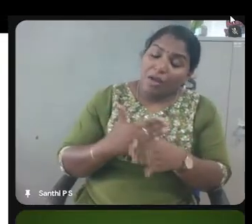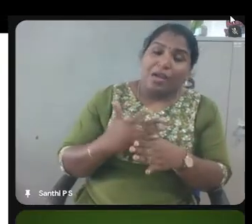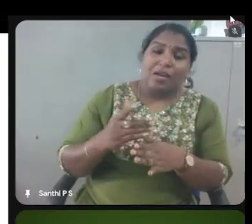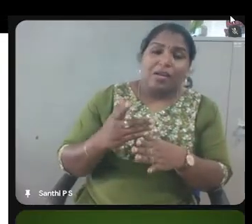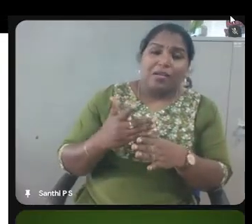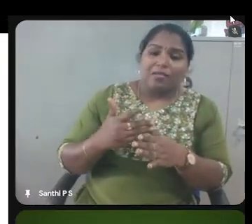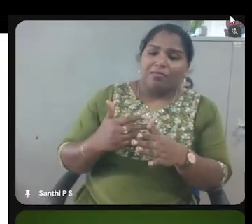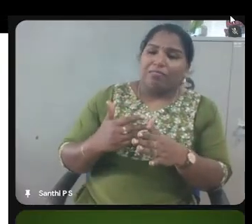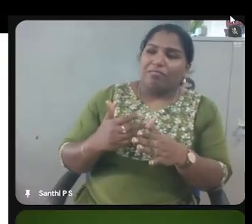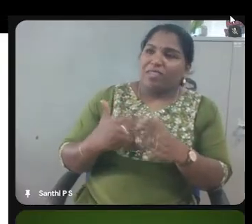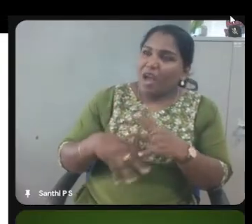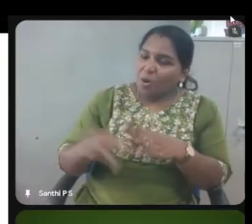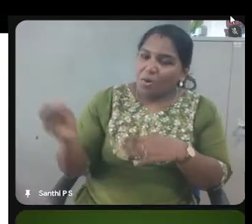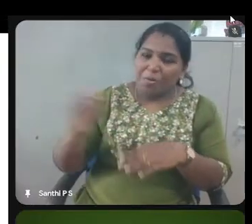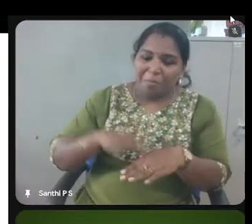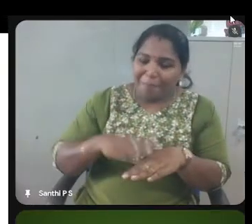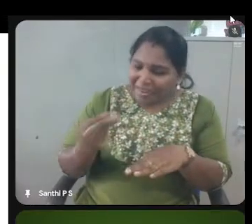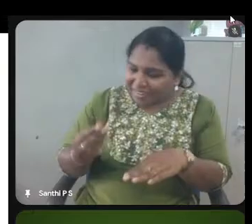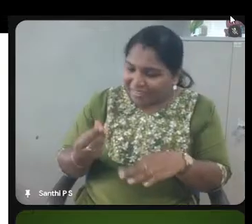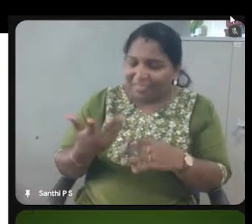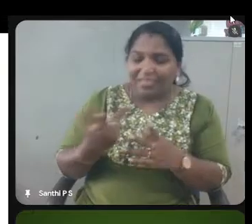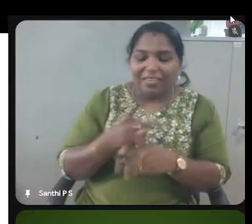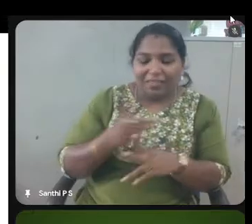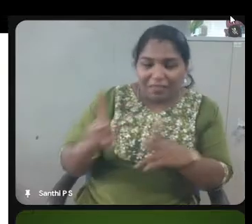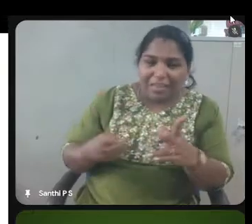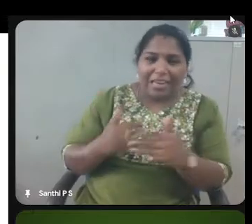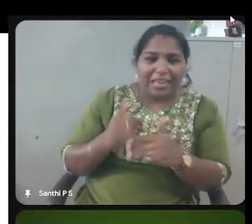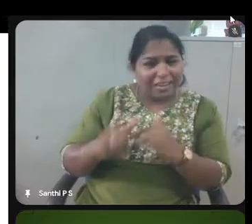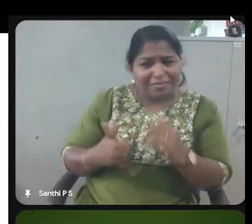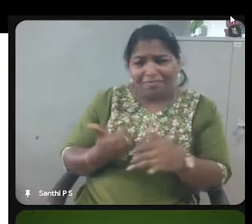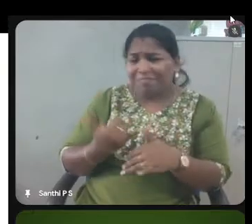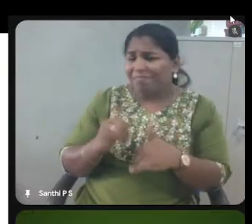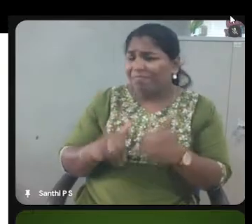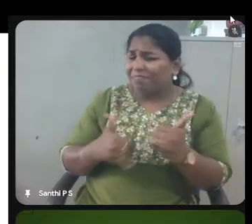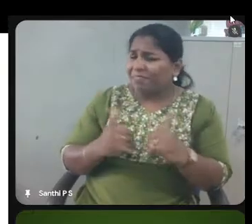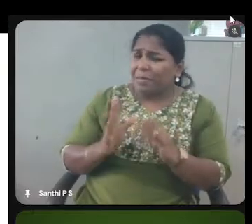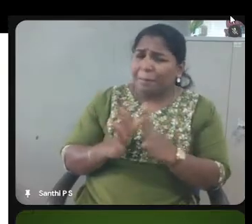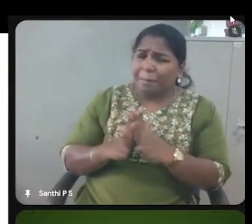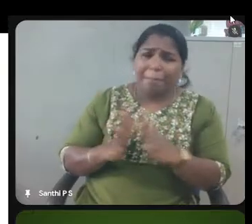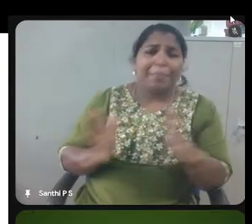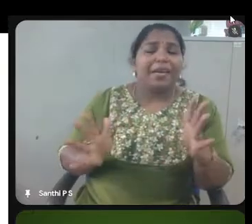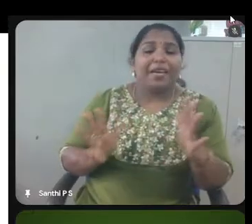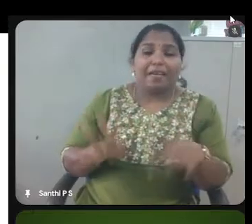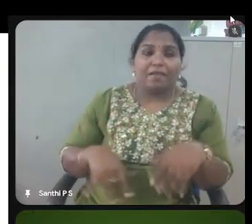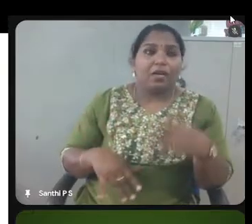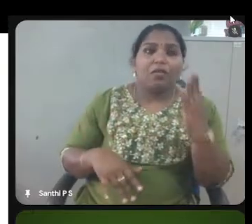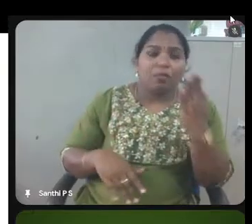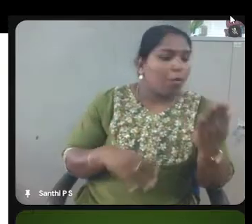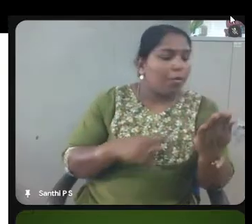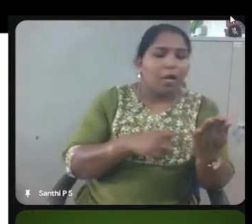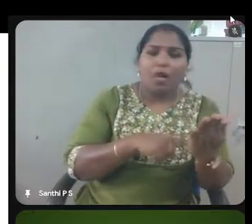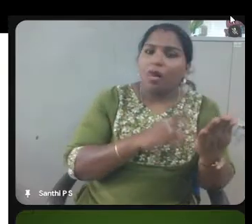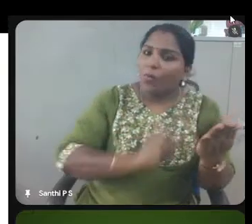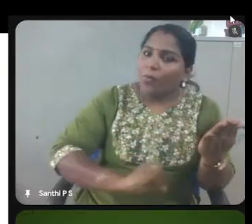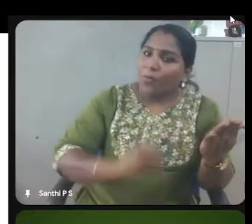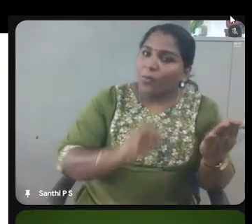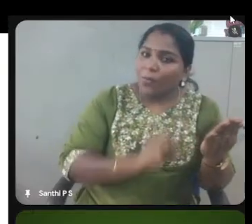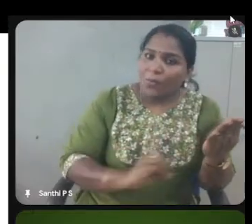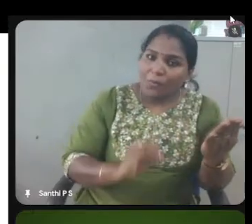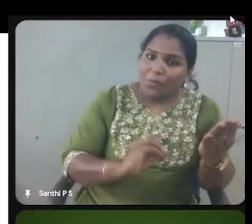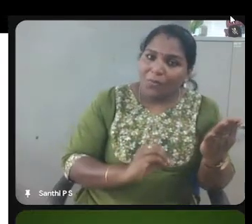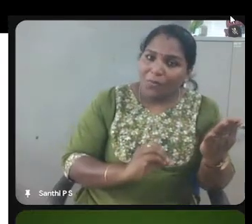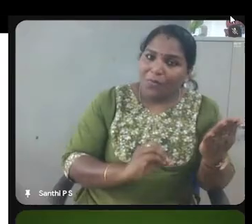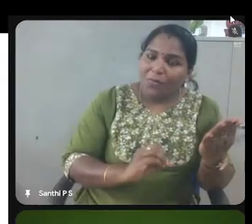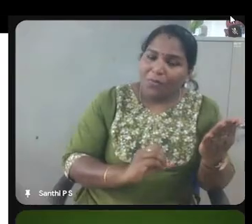കളി ഉണ്ടായിരുന്നു, പല കാര്യങ്ങൾ നമ്മൾ ചെയ്യുമായിരുന്നു. അപ്പൊ അങ്ങനത്തെ രീതിയിൽ വരുമ്പോ ഈ കുട്ടി അപ്പം ഈ കാര്യമായിരിക്കും അവിടെ